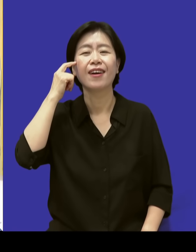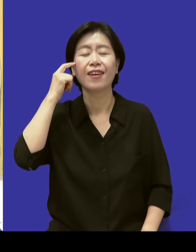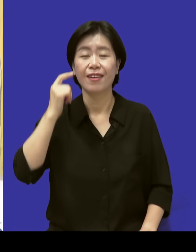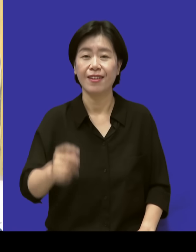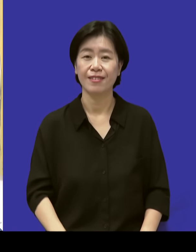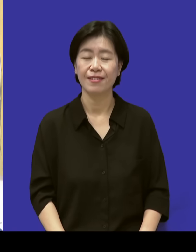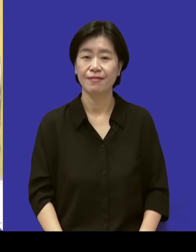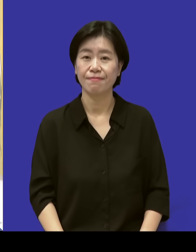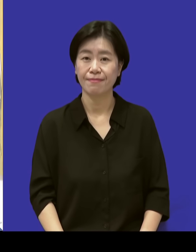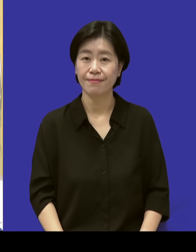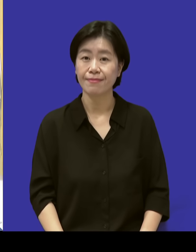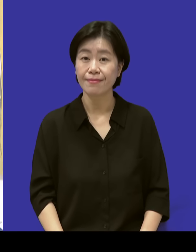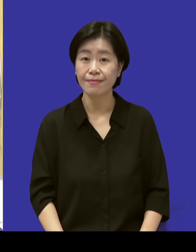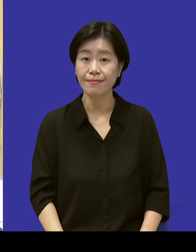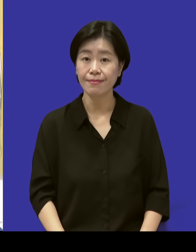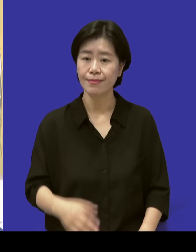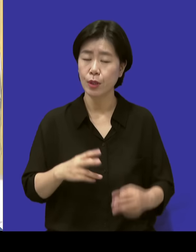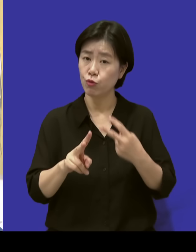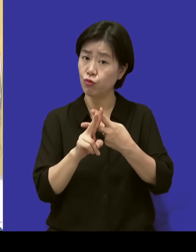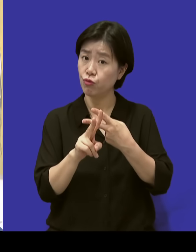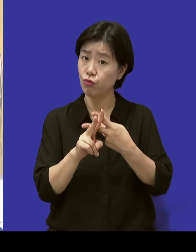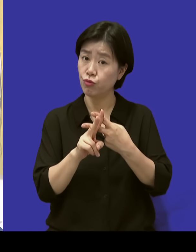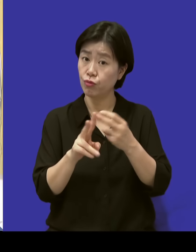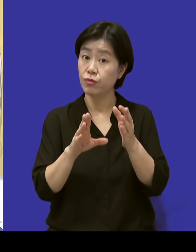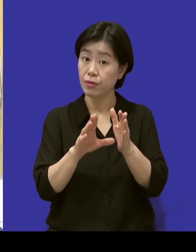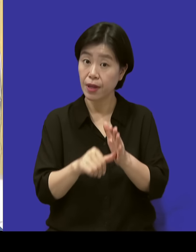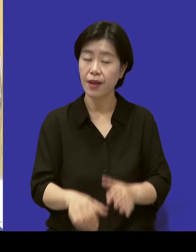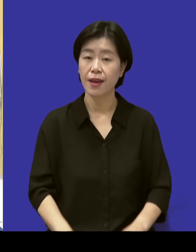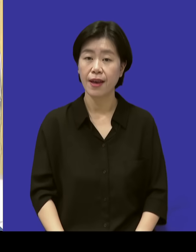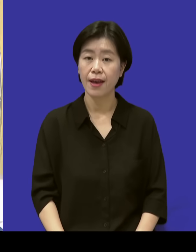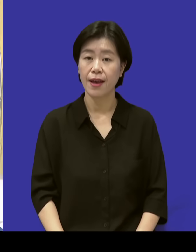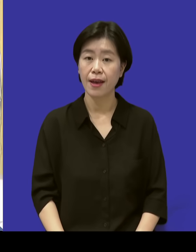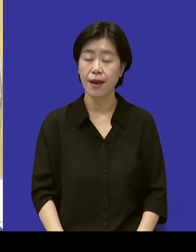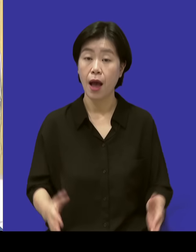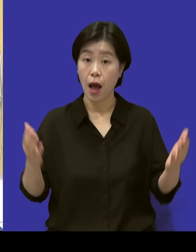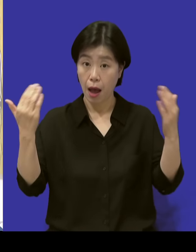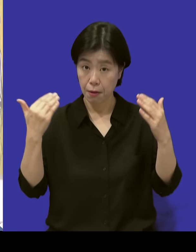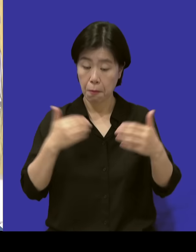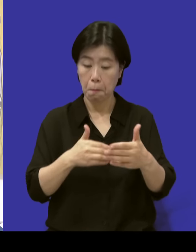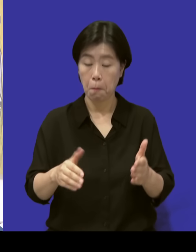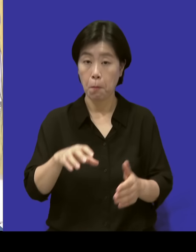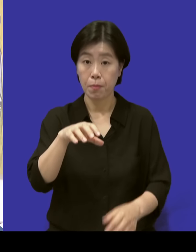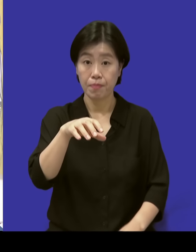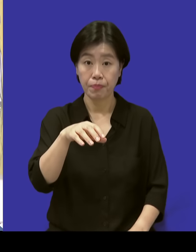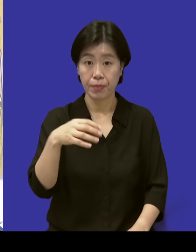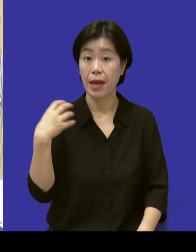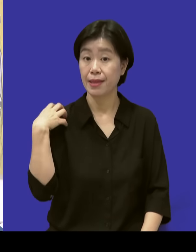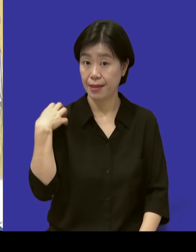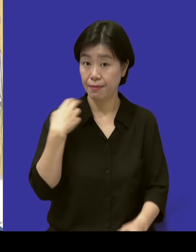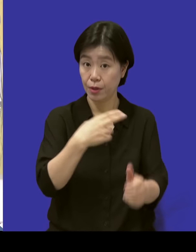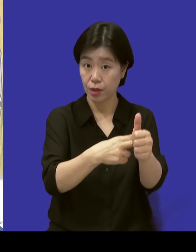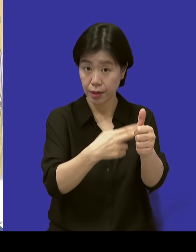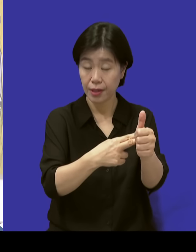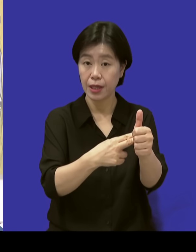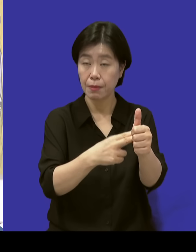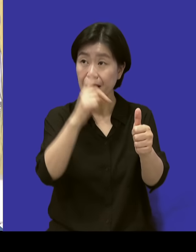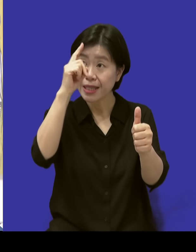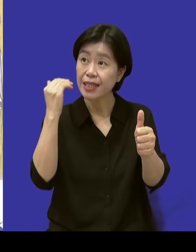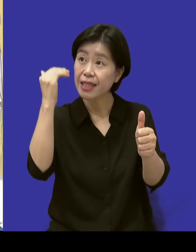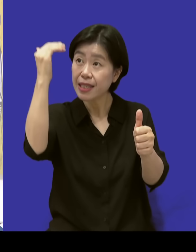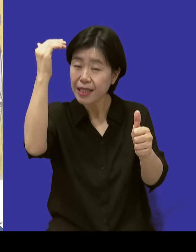찰나에 중학교 2학년 때 예. 선생님이 그 칠판 옆에 게시판에다가 예. 키 크는 비결이라고 그 책이 그